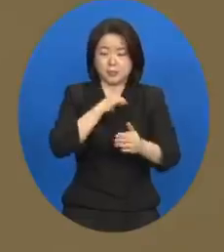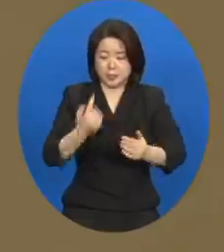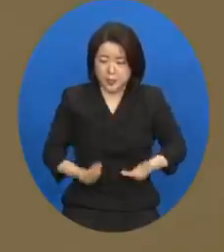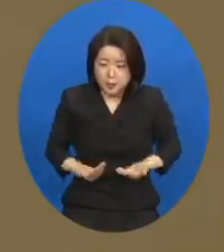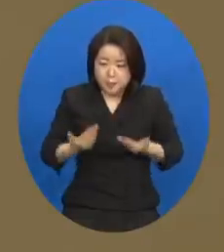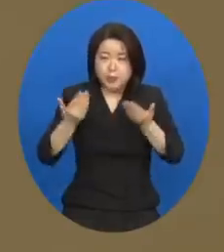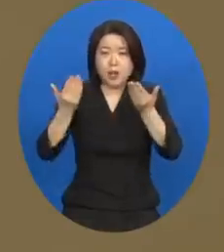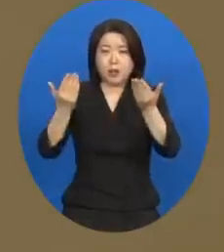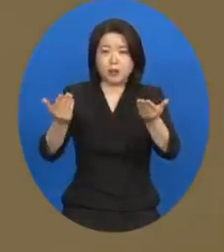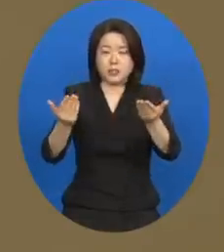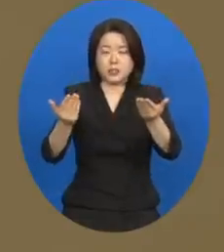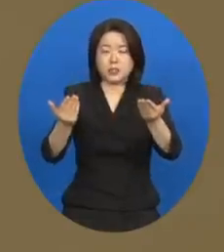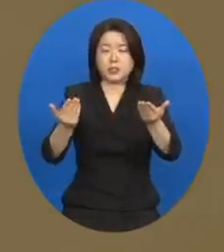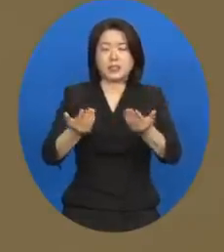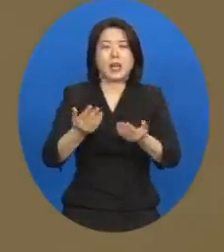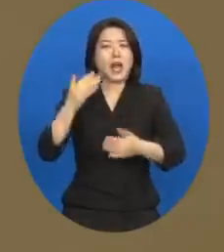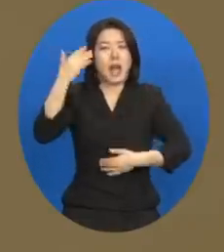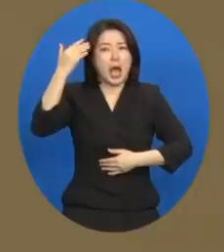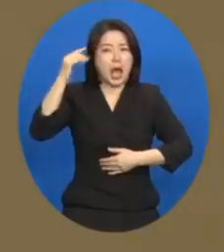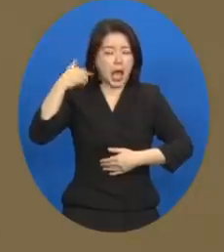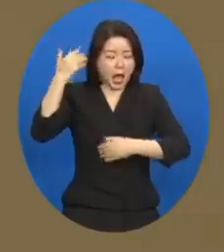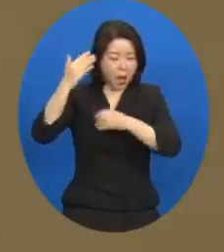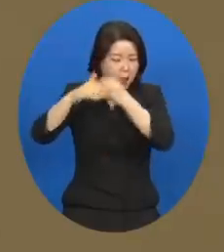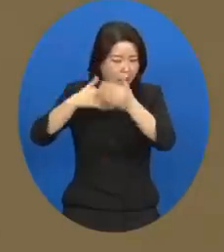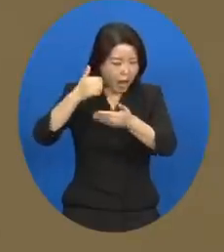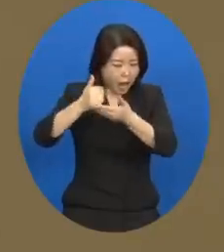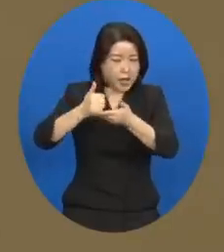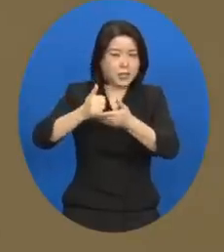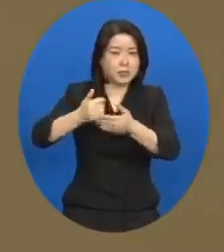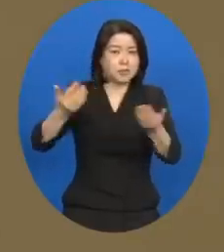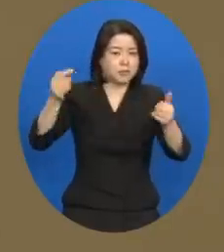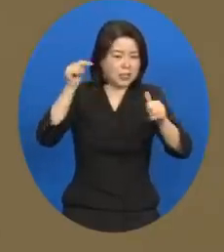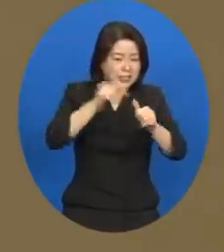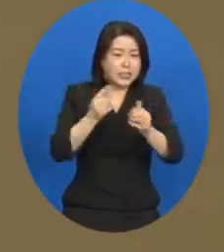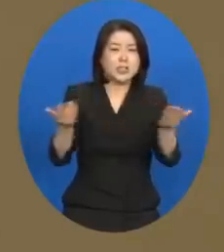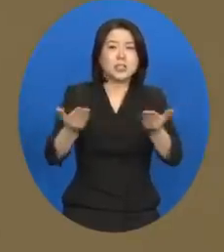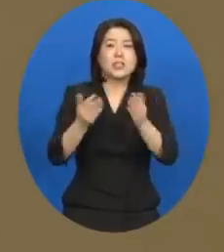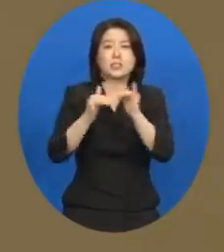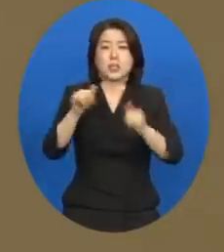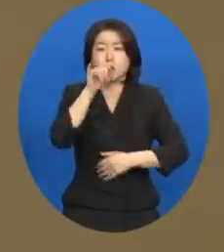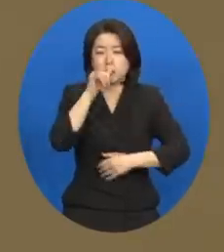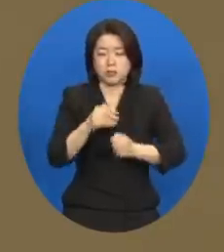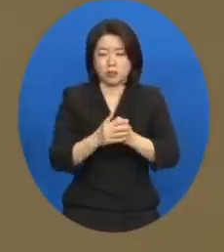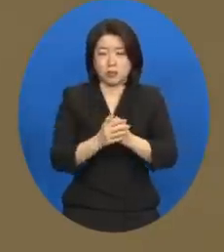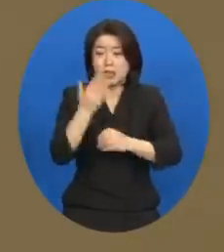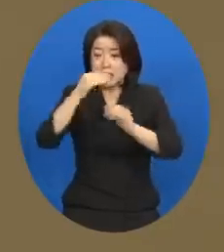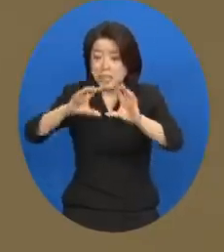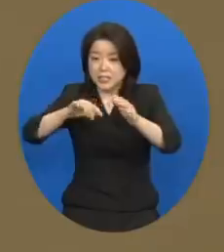헌신한 사역자들이 있습니다. 이스라엘 백성들 안에 레위 지파가 있었듯이